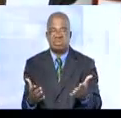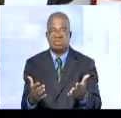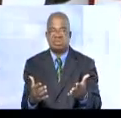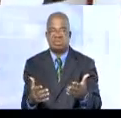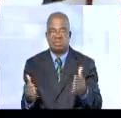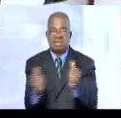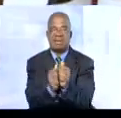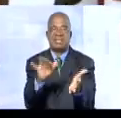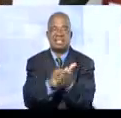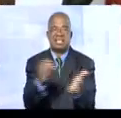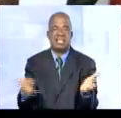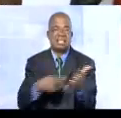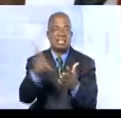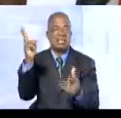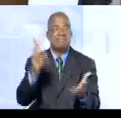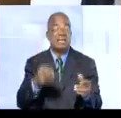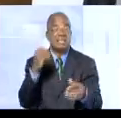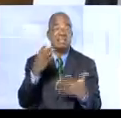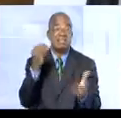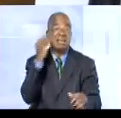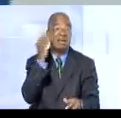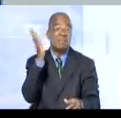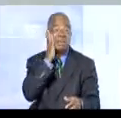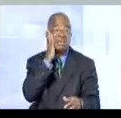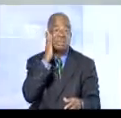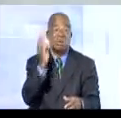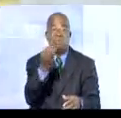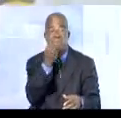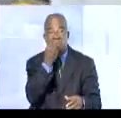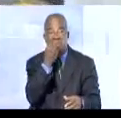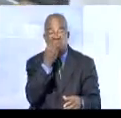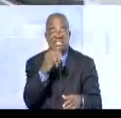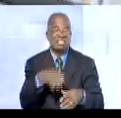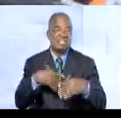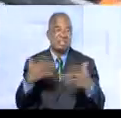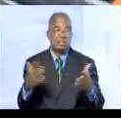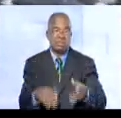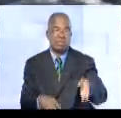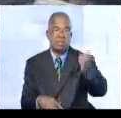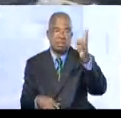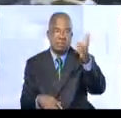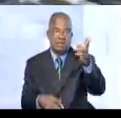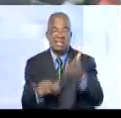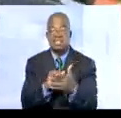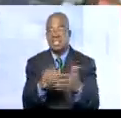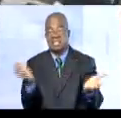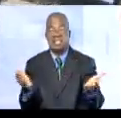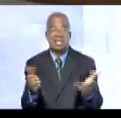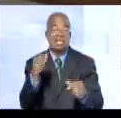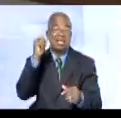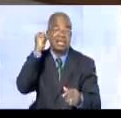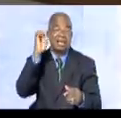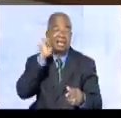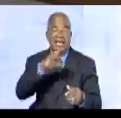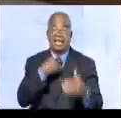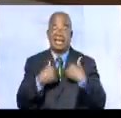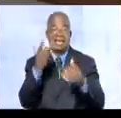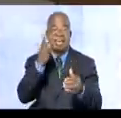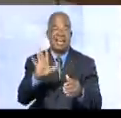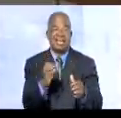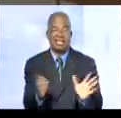chance. Elle est titulaire d'un brevet de technicien supérieur en informatique et est en stage dans une entreprise chimique de la place. Cela grâce à